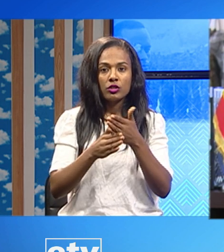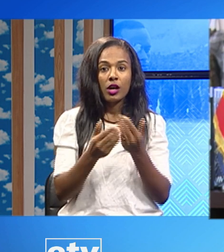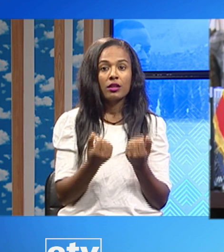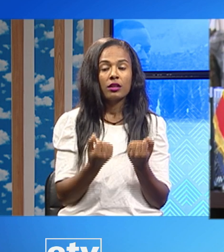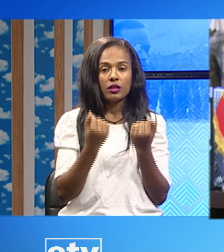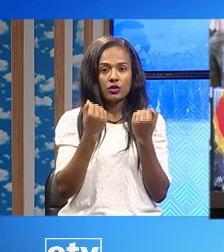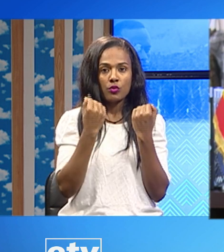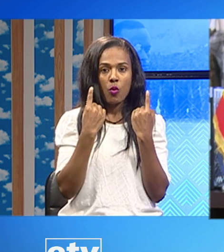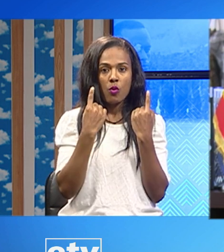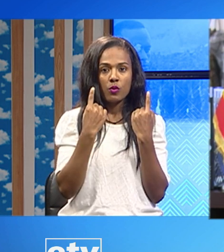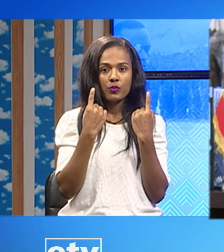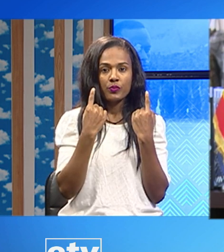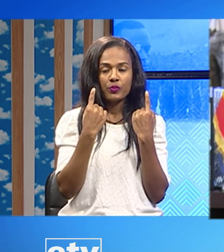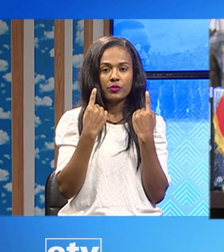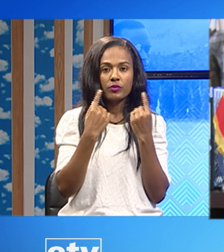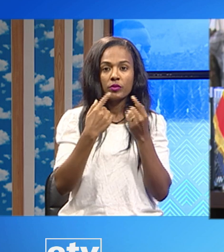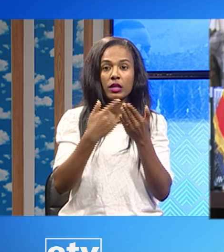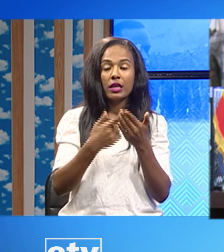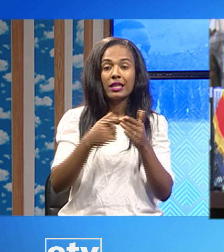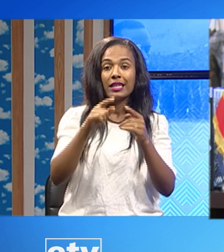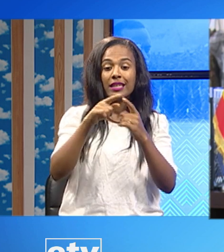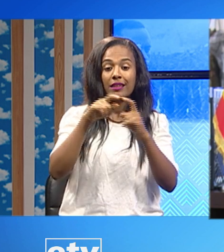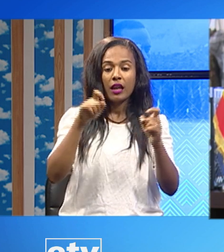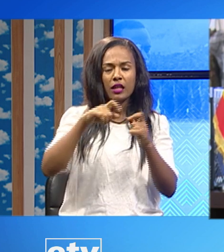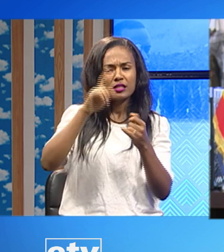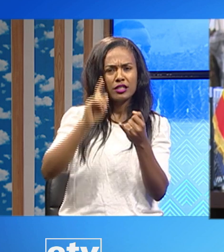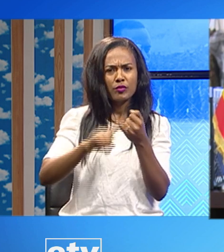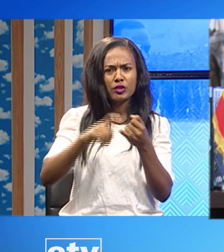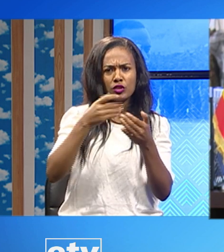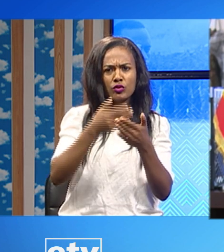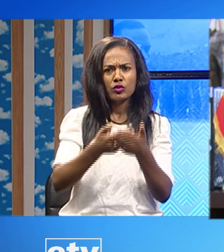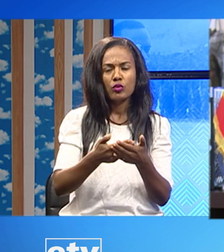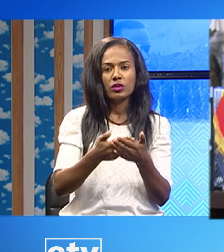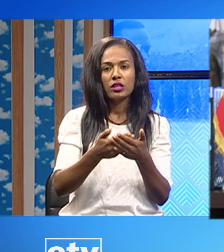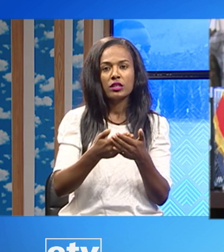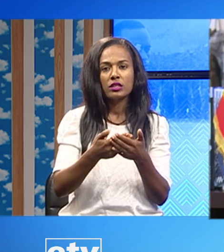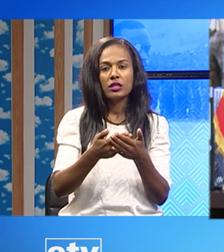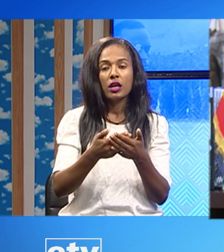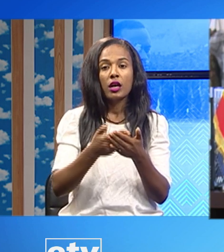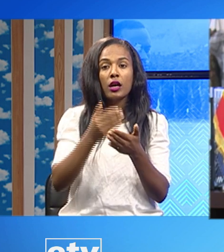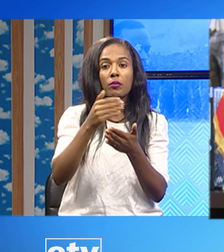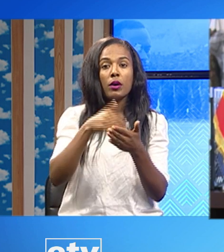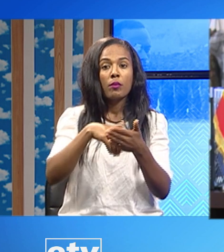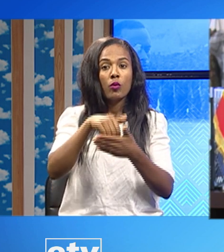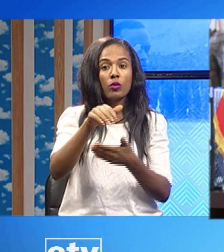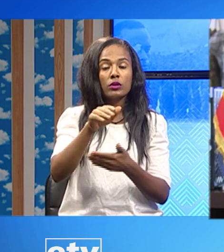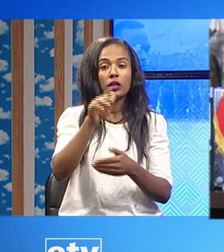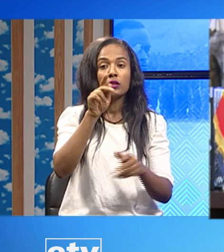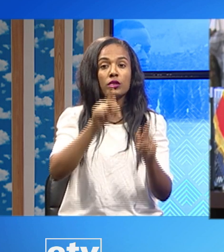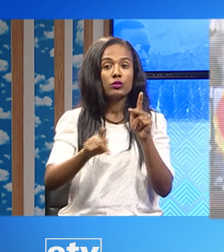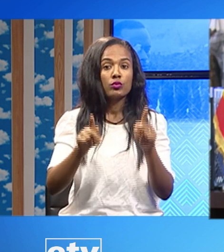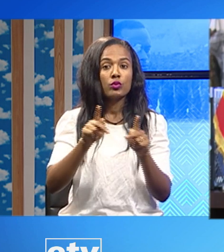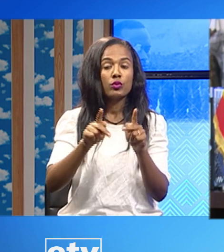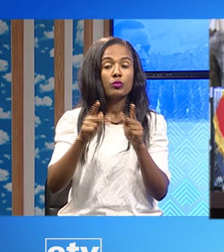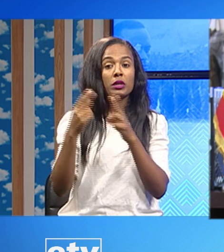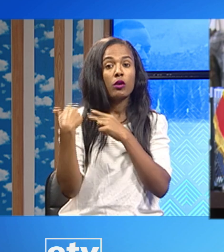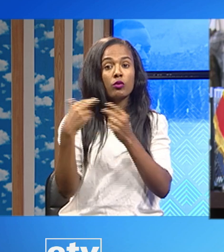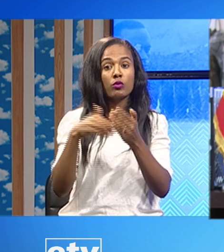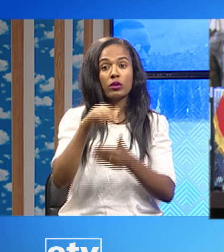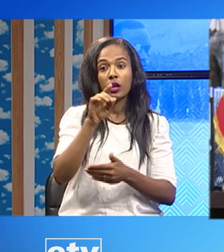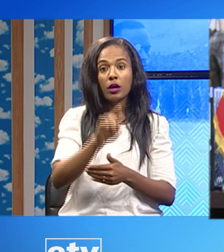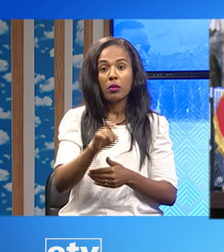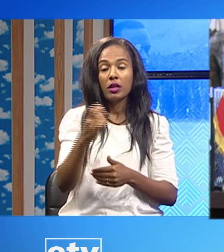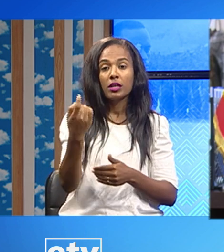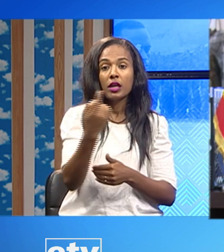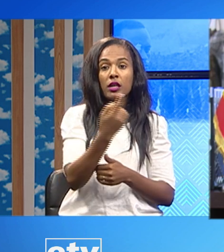ተገንዝቦ ይህን ጠላት እስከ መጨረሻው ድረስ የየድርሻውን በመወጣት ህዝቡ ሚናውን ሊወጣ ይገባል። እያንዳንዱ